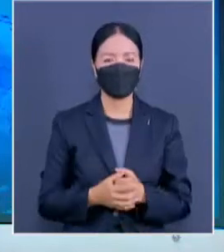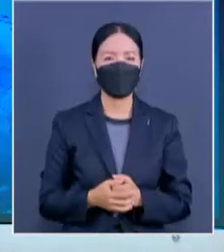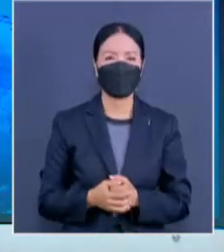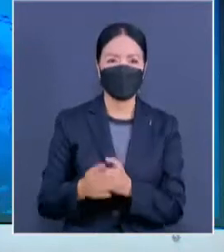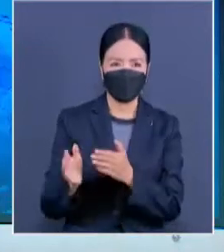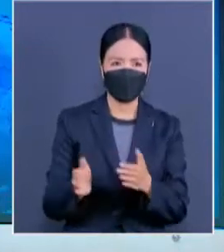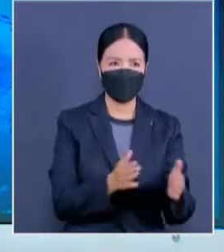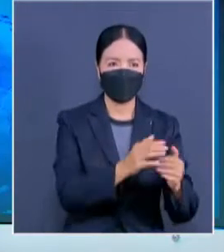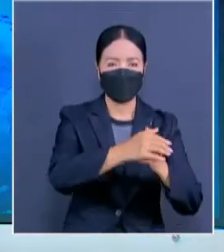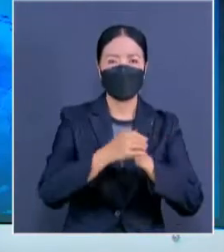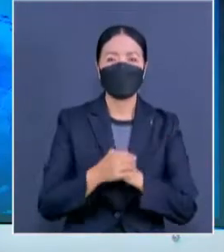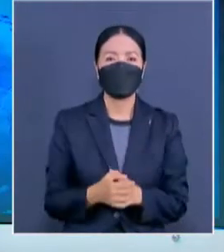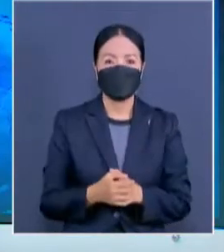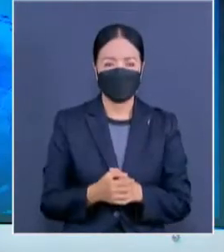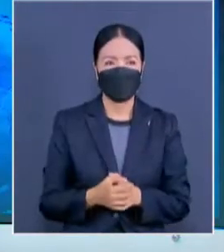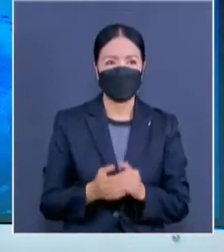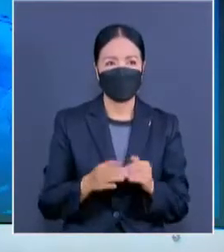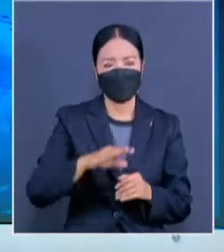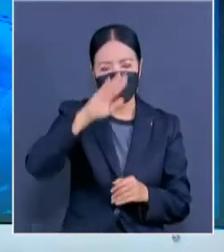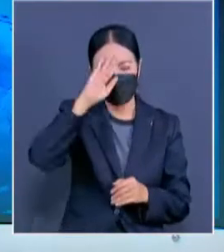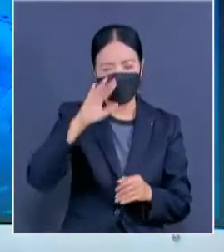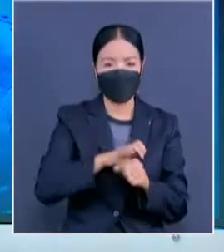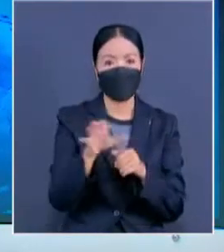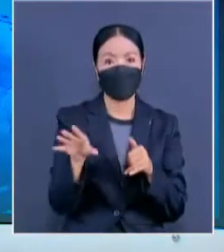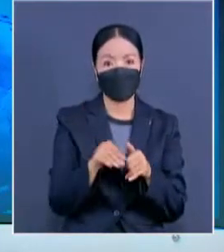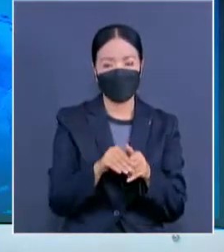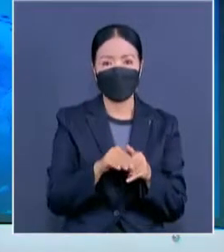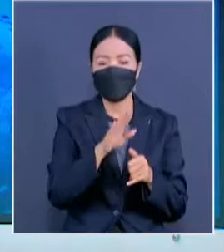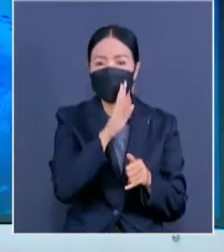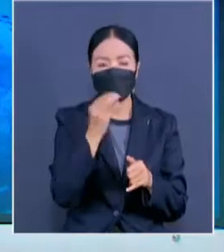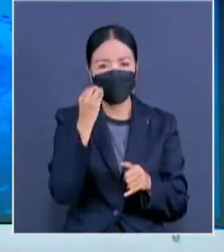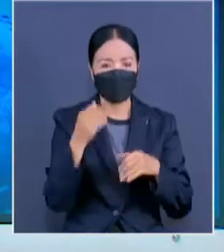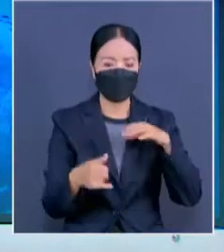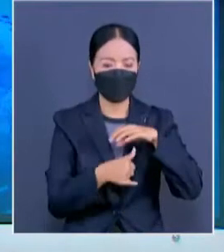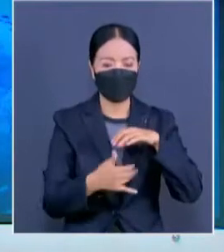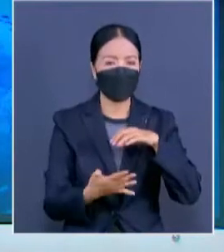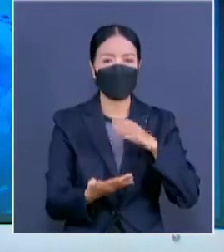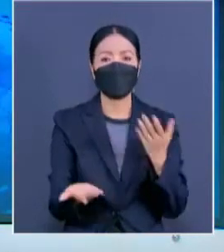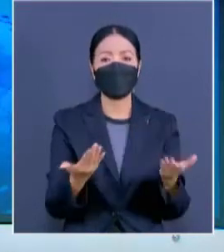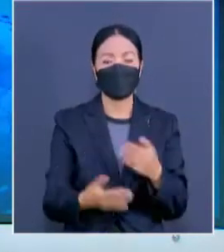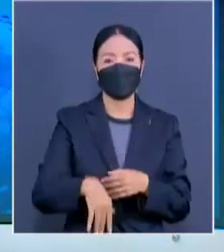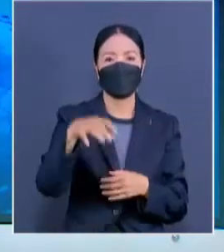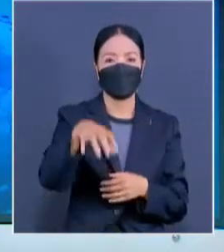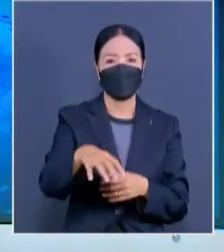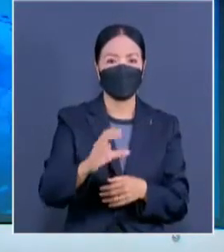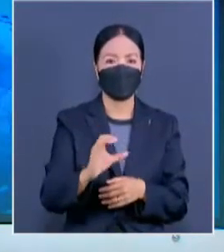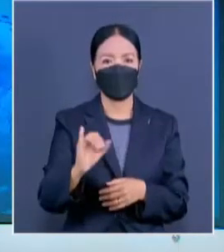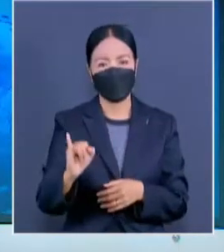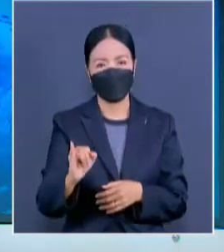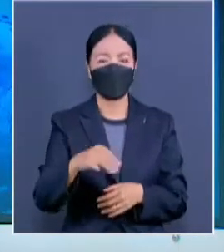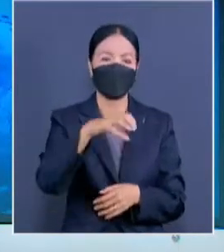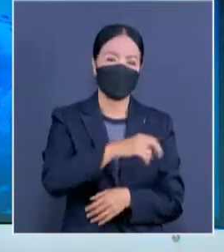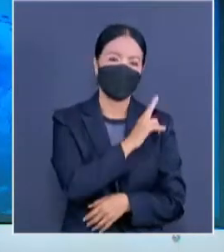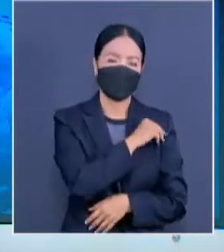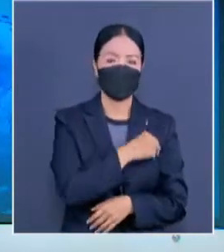ไปดูเรื่องนี้กันก่อนครับเรื่องที่ผู้ป่วยติดโควิดเนี่ยถ้าไม่กักตัวอยู่บ้านก็จะมีการไปกักตัวที่โรงพยาบาลสนามต